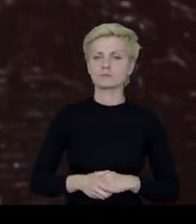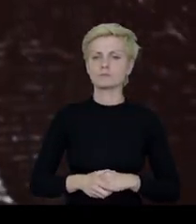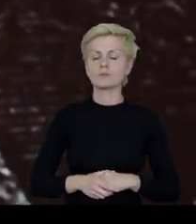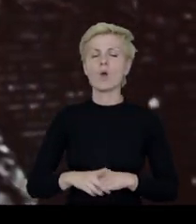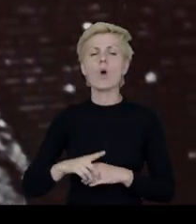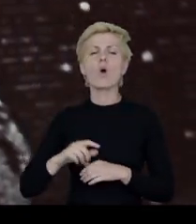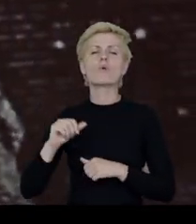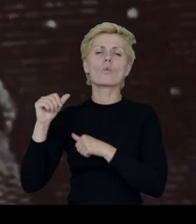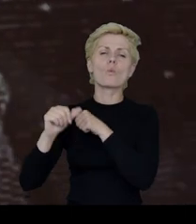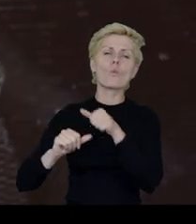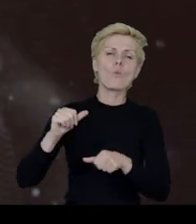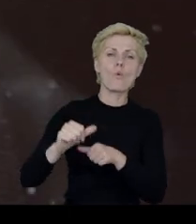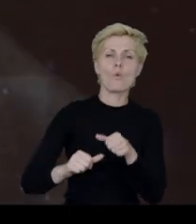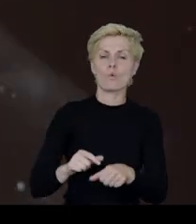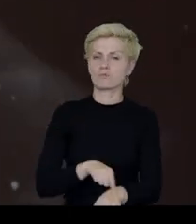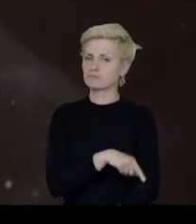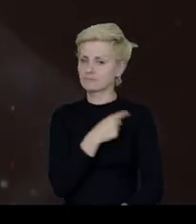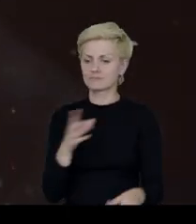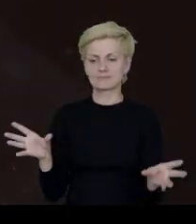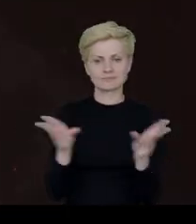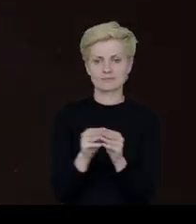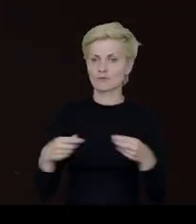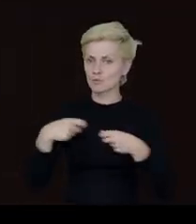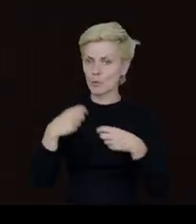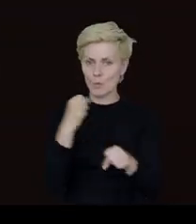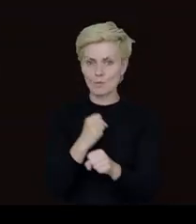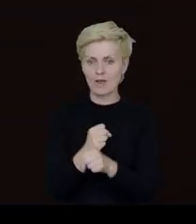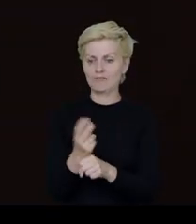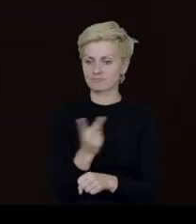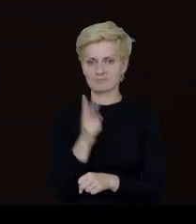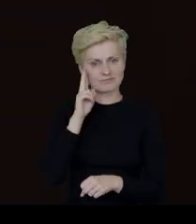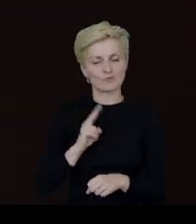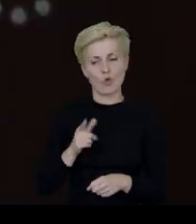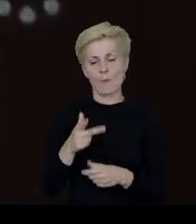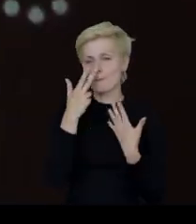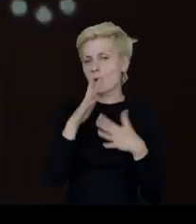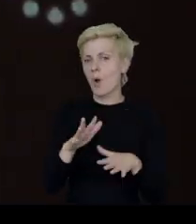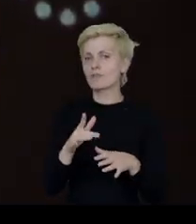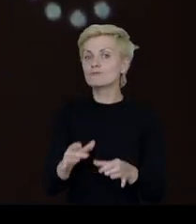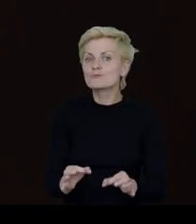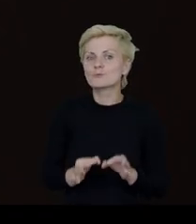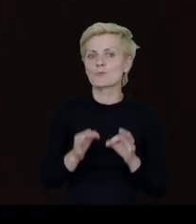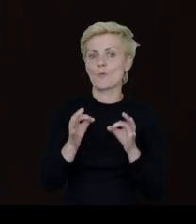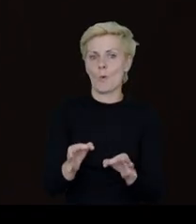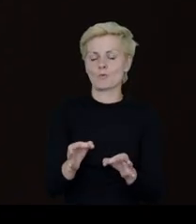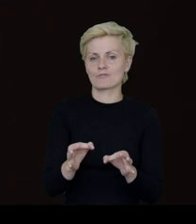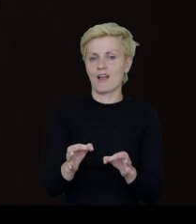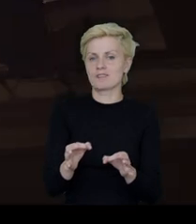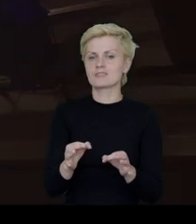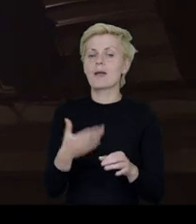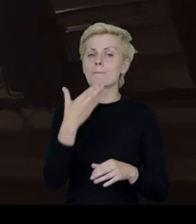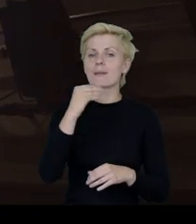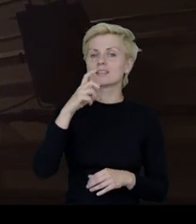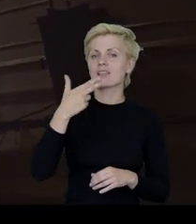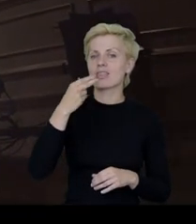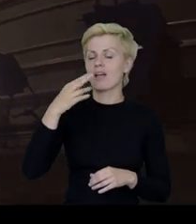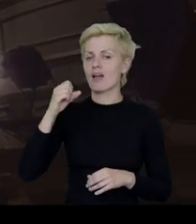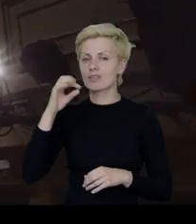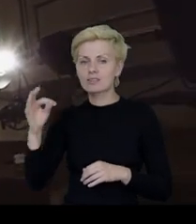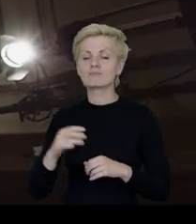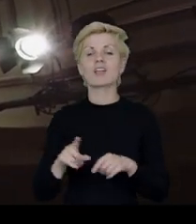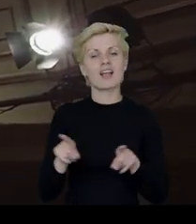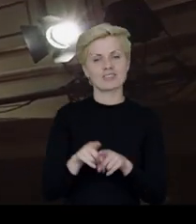Długoletnia współpraca między naszymi instytucjami jest wyjątkowym przykładem współczesnego mecenatu, a jednocześnie nawiązaniem